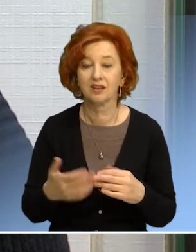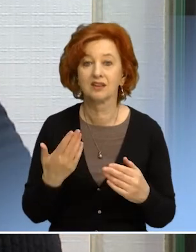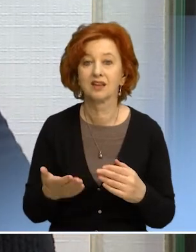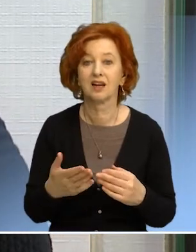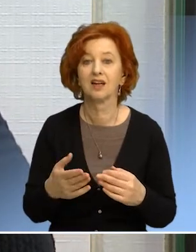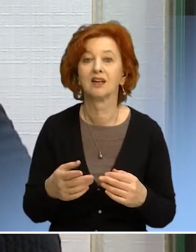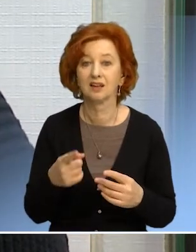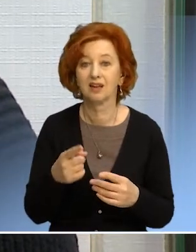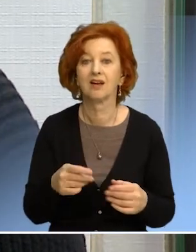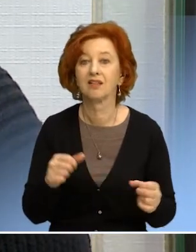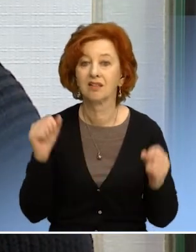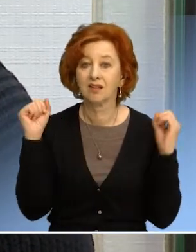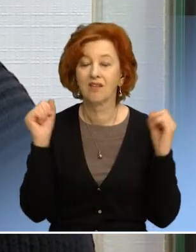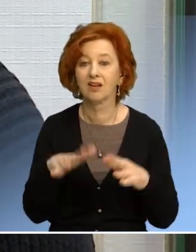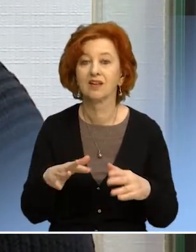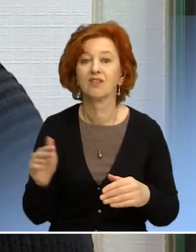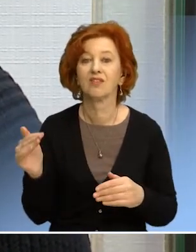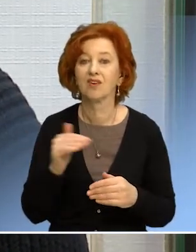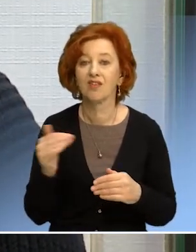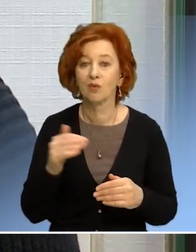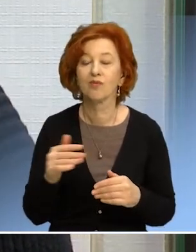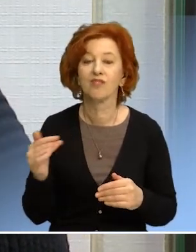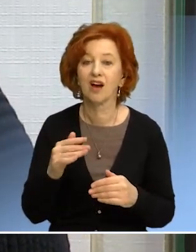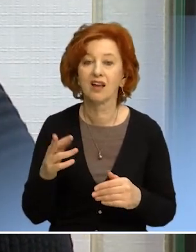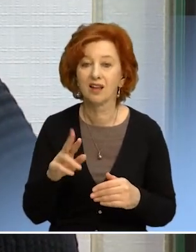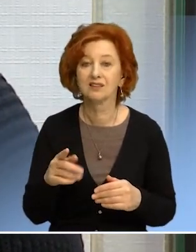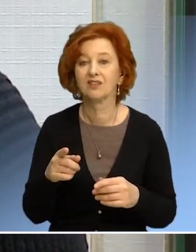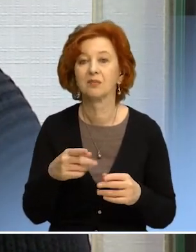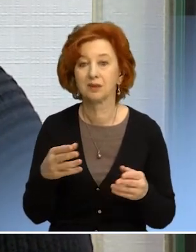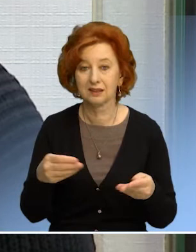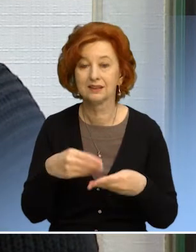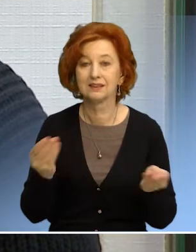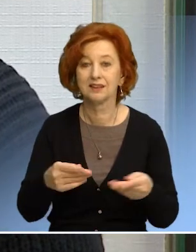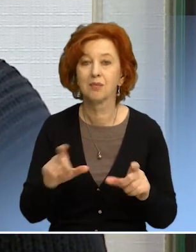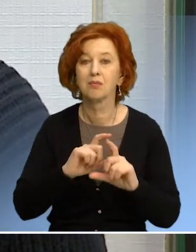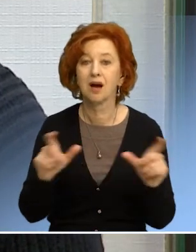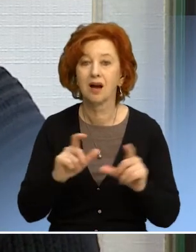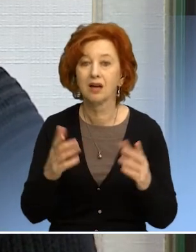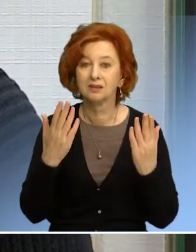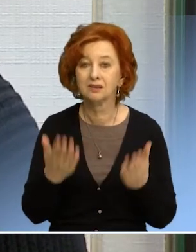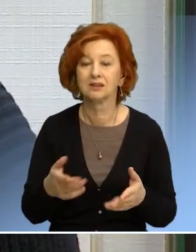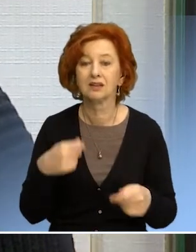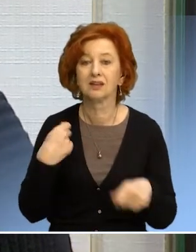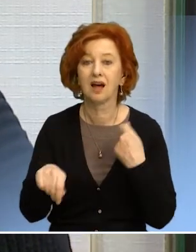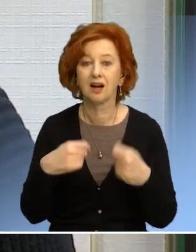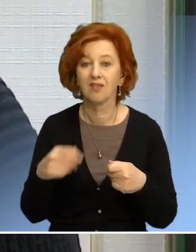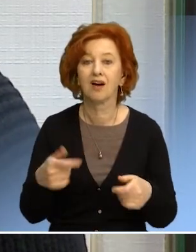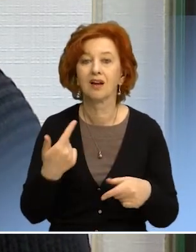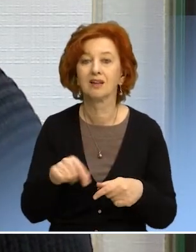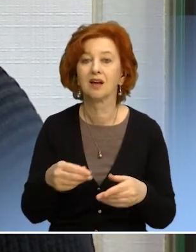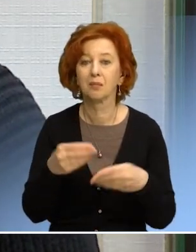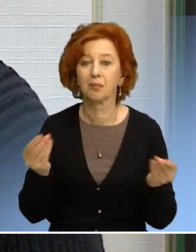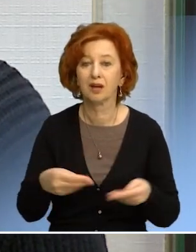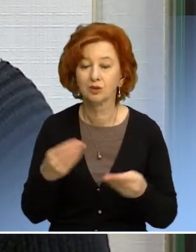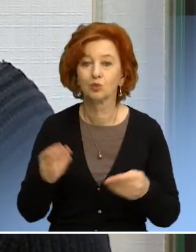производители наводнили фарфоровыми и фаянсовыми изделиями магазины, где торговали